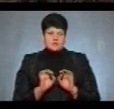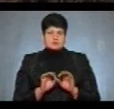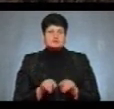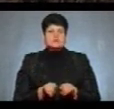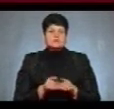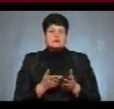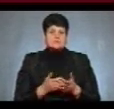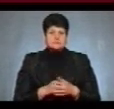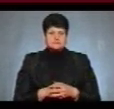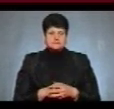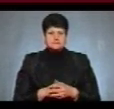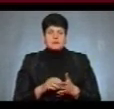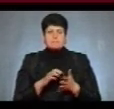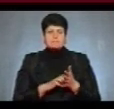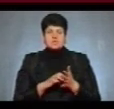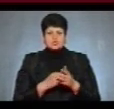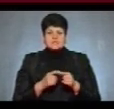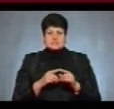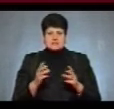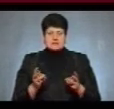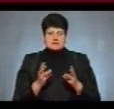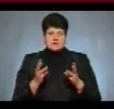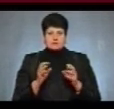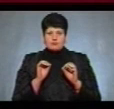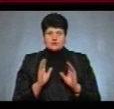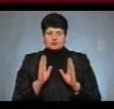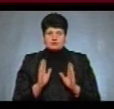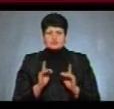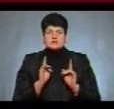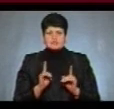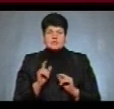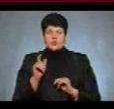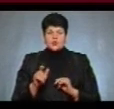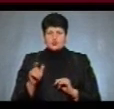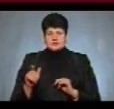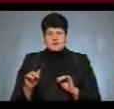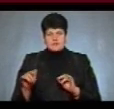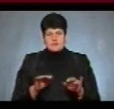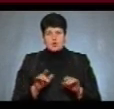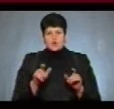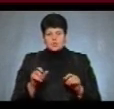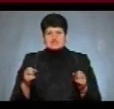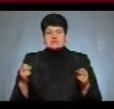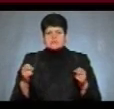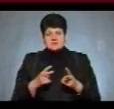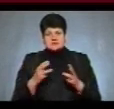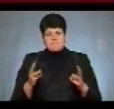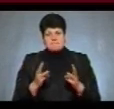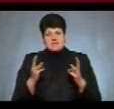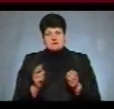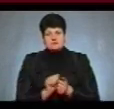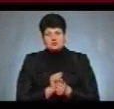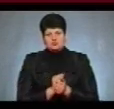так. Причиною таких займань може бути тільки людська діяльність, тобто люди спеціально підпалюють